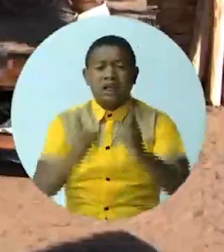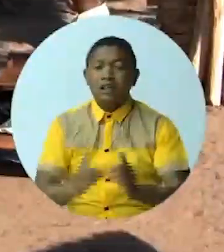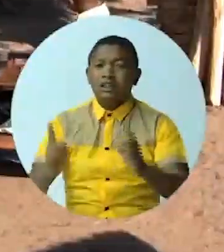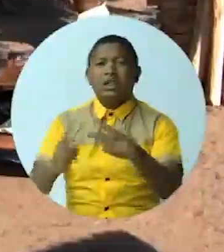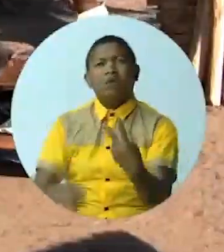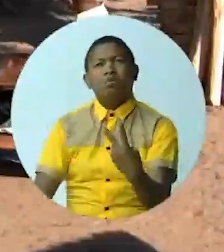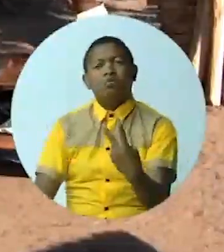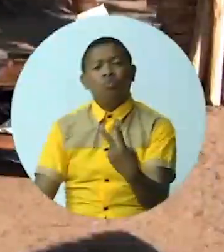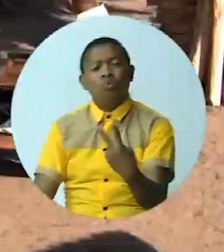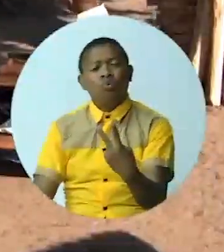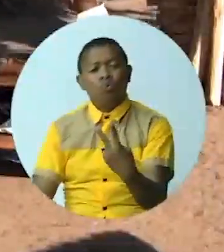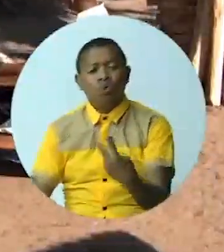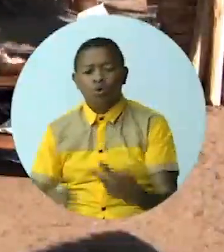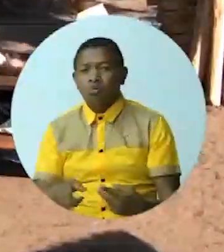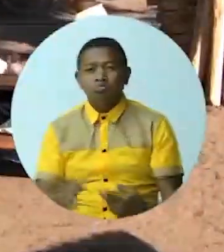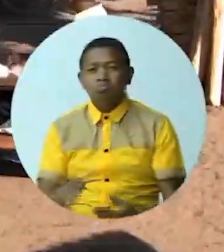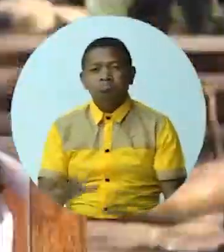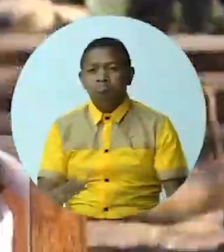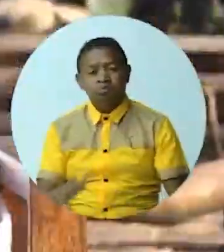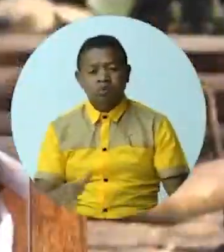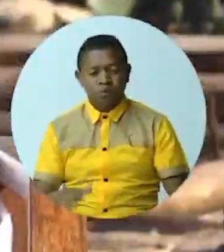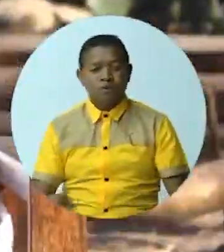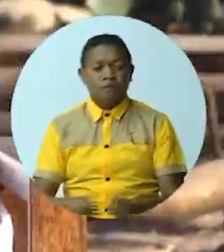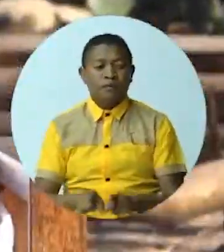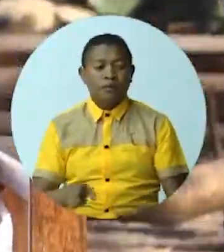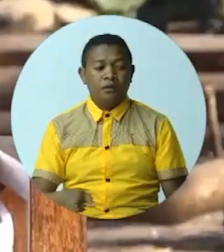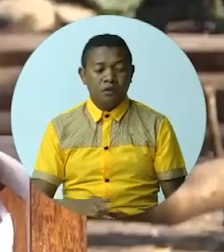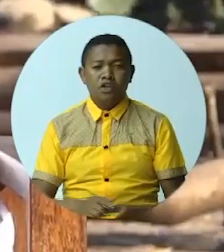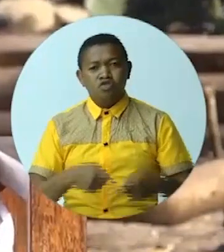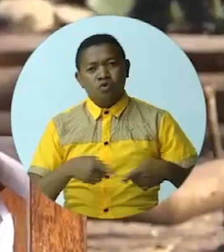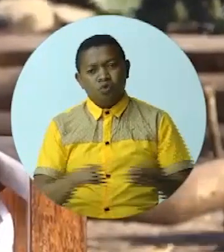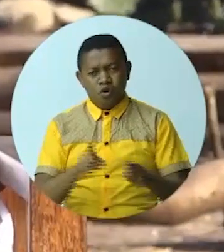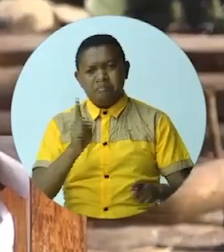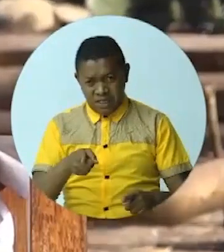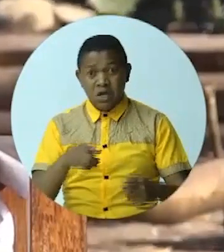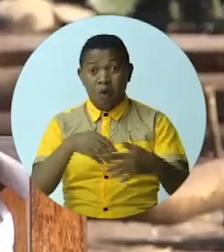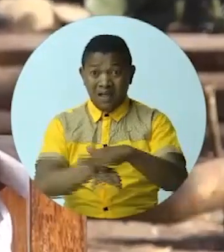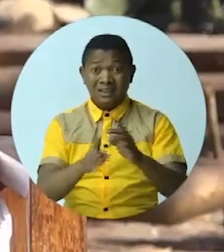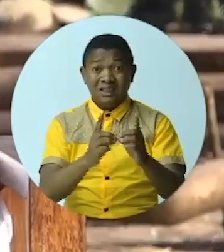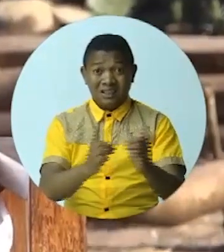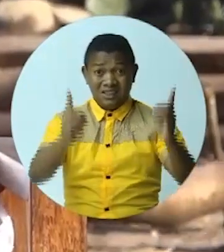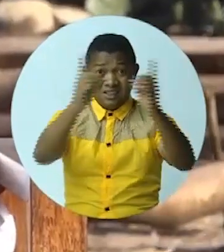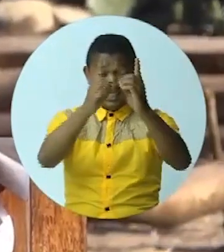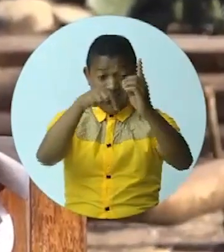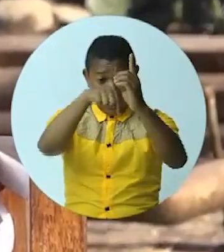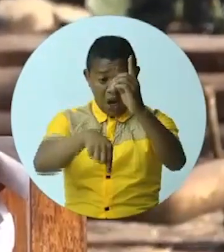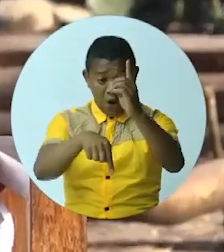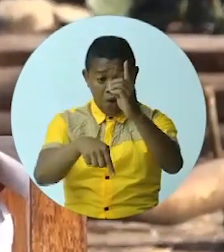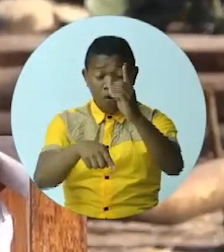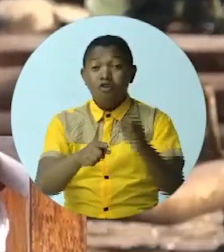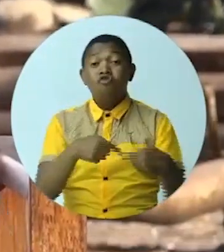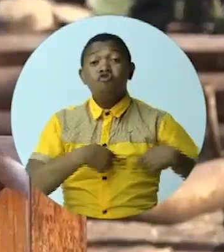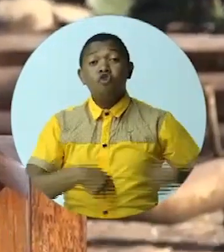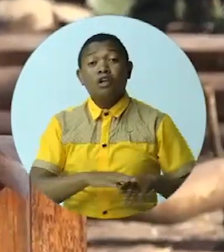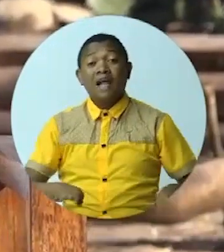anakiroa sy ireo fitany maromaro a homaky commune maromaro